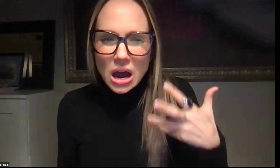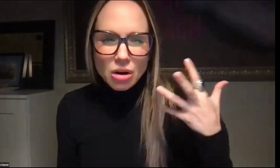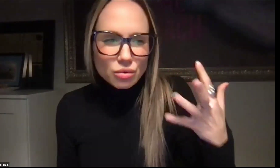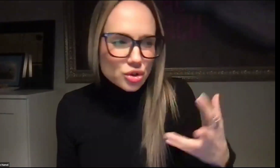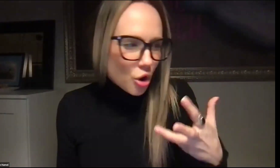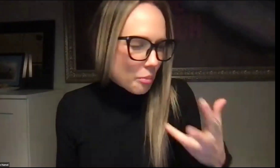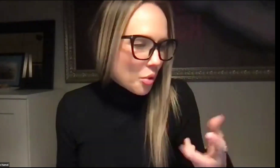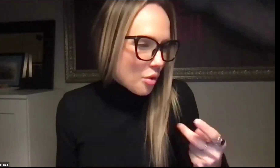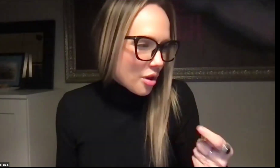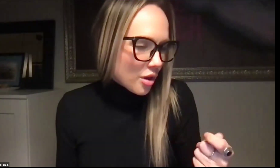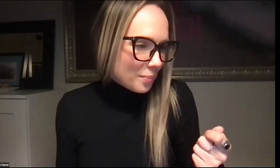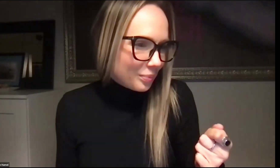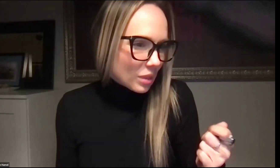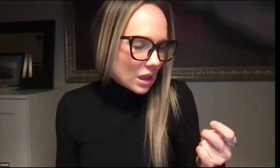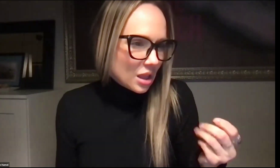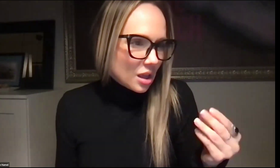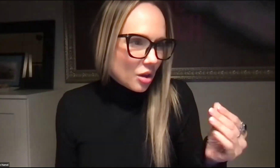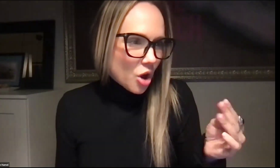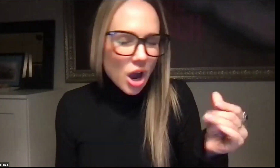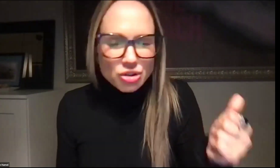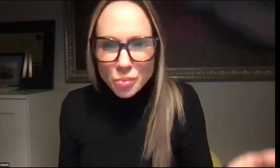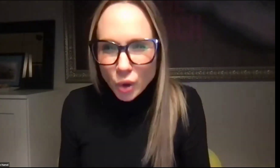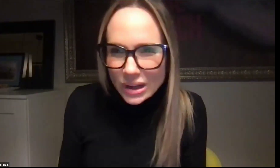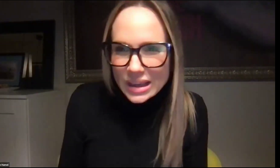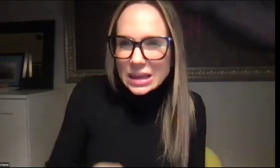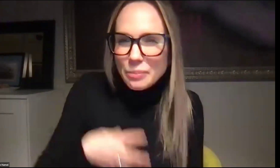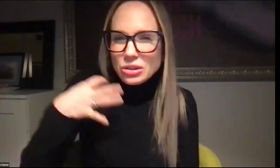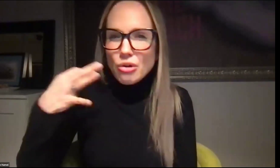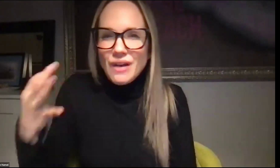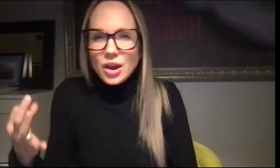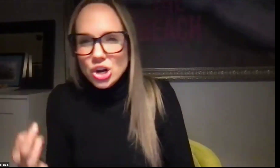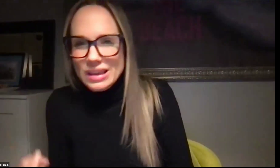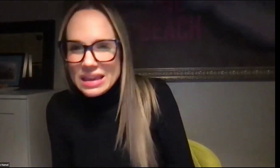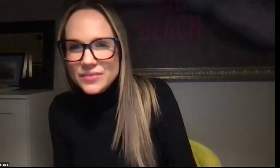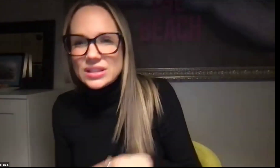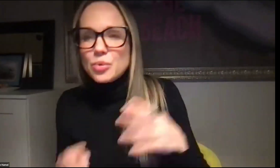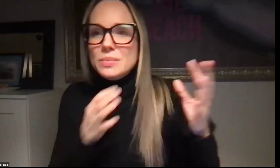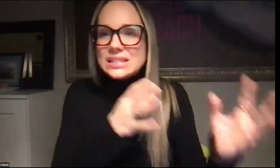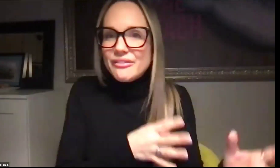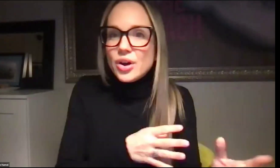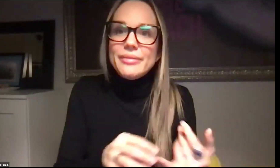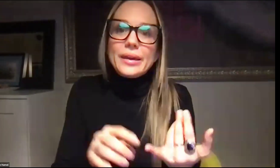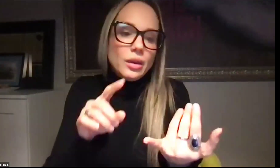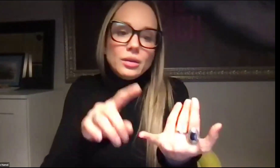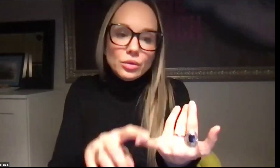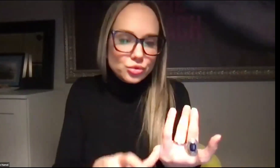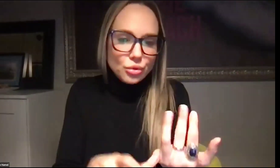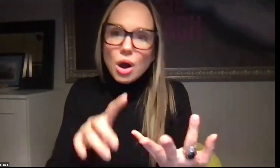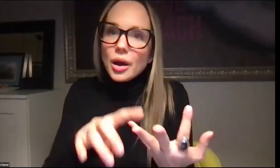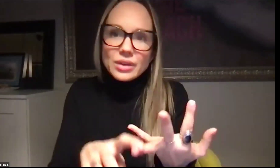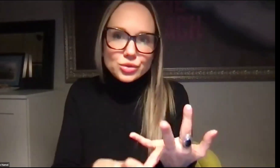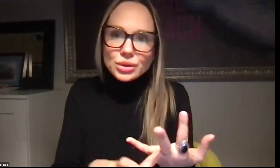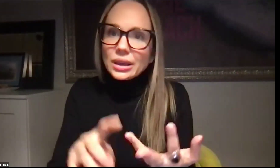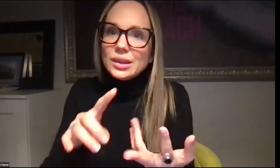de orange un peu orange brûlé, ça peut être un vert olive, mais ça va avec